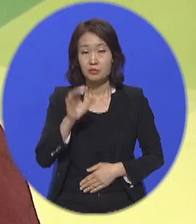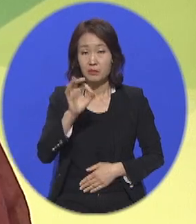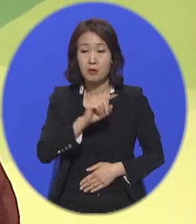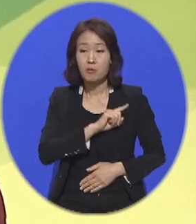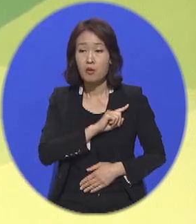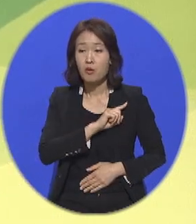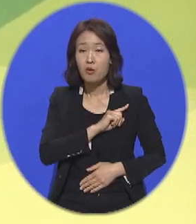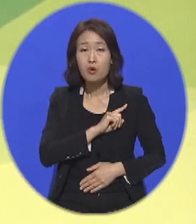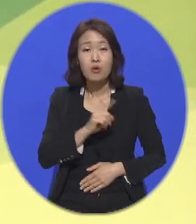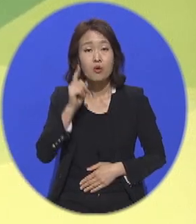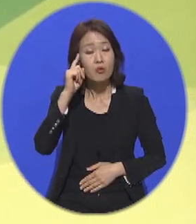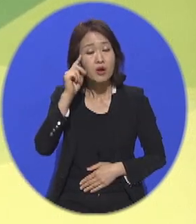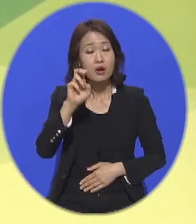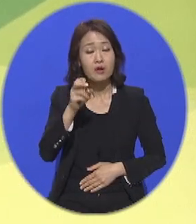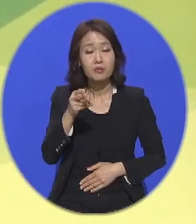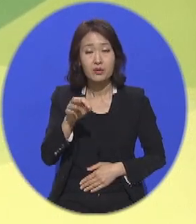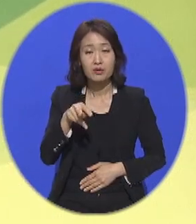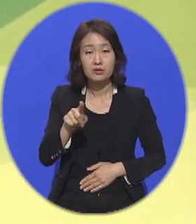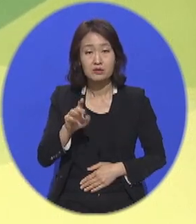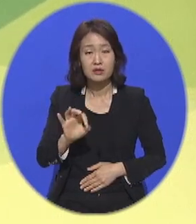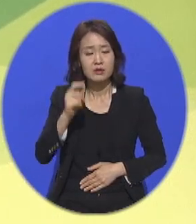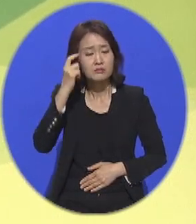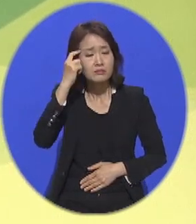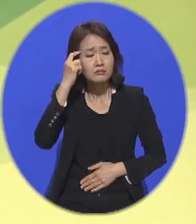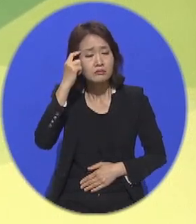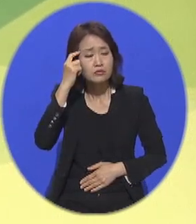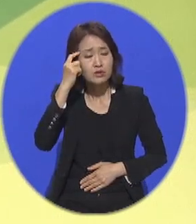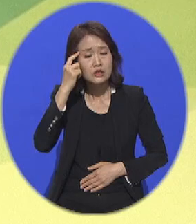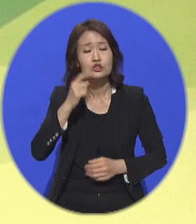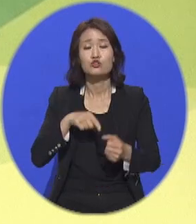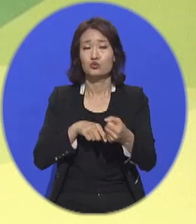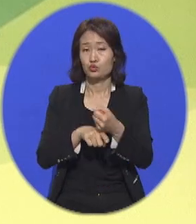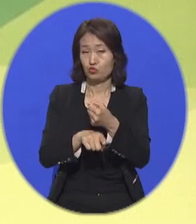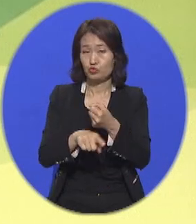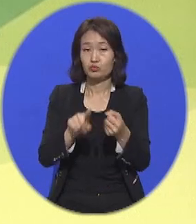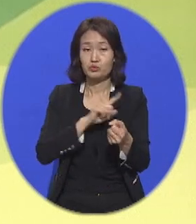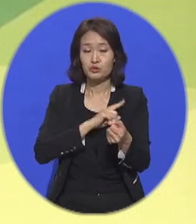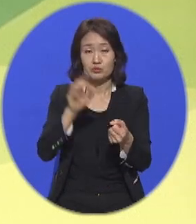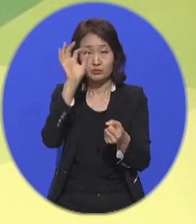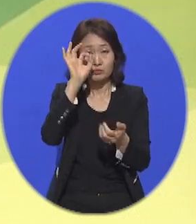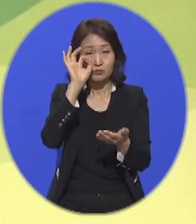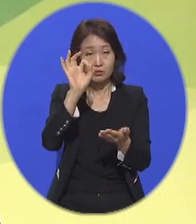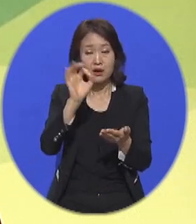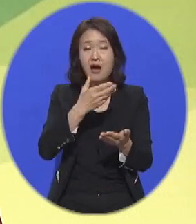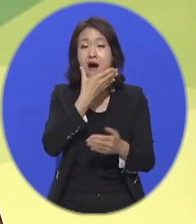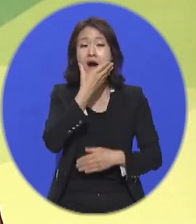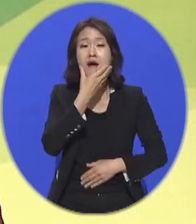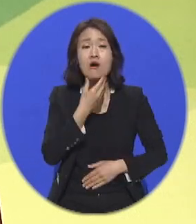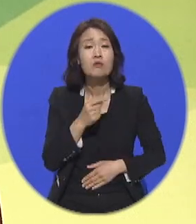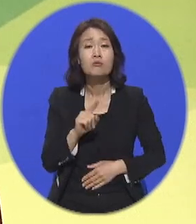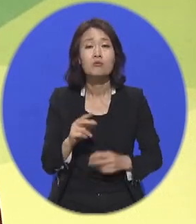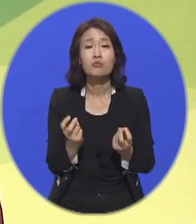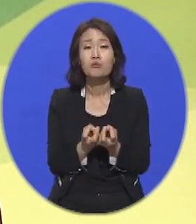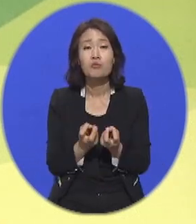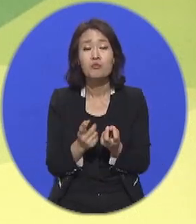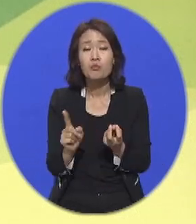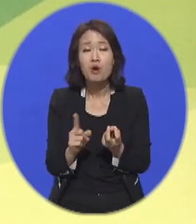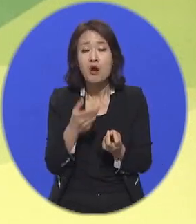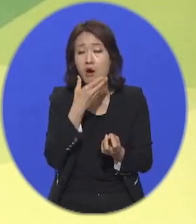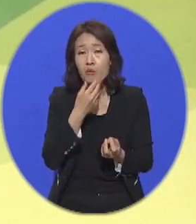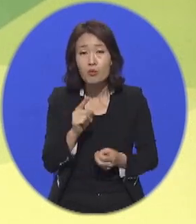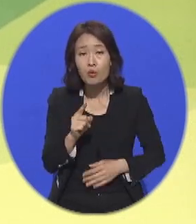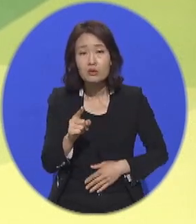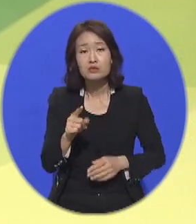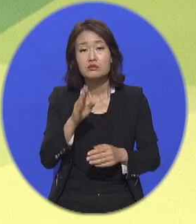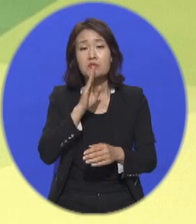명상은 왜 하는가? 이 점에 대해서 한번 먼저 우리가 살펴보고 그다음에 이제 행복에 이르는 길은 어떨 것인가? 이제